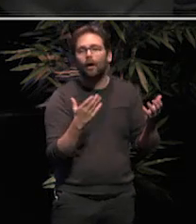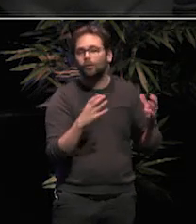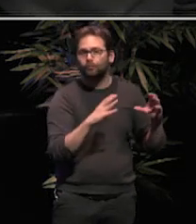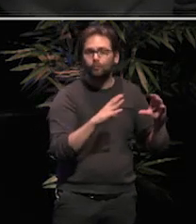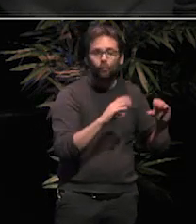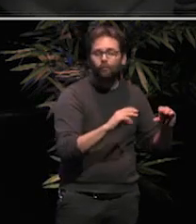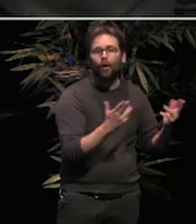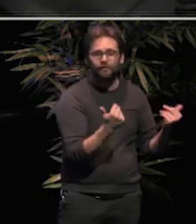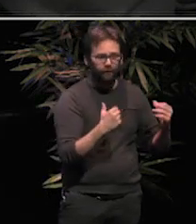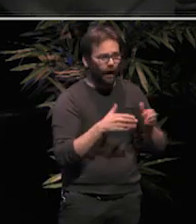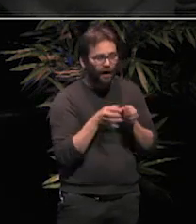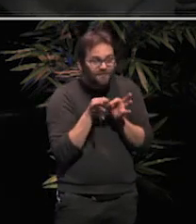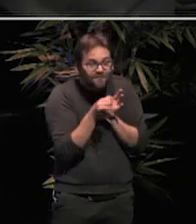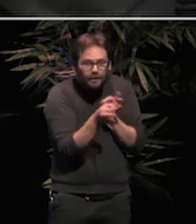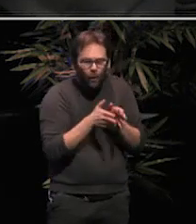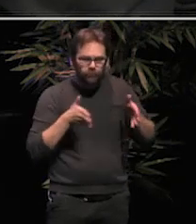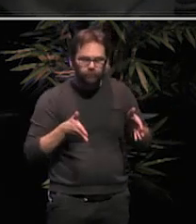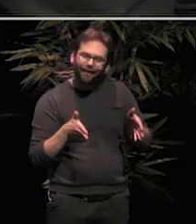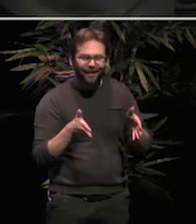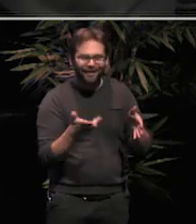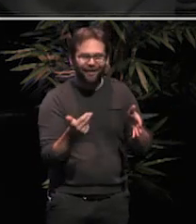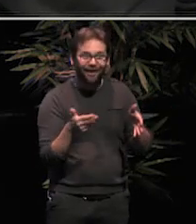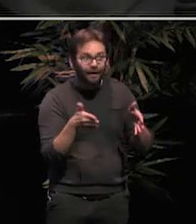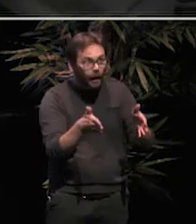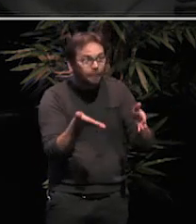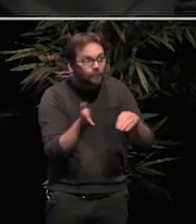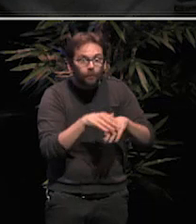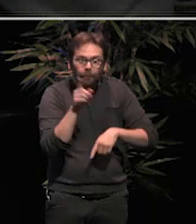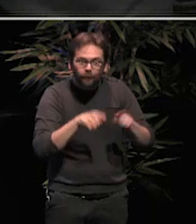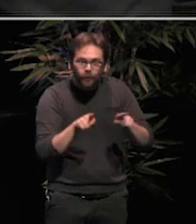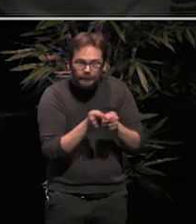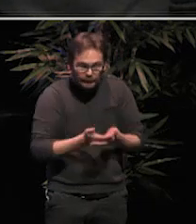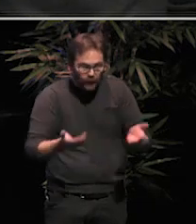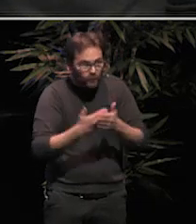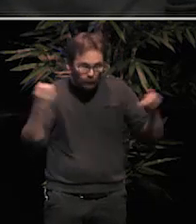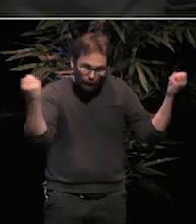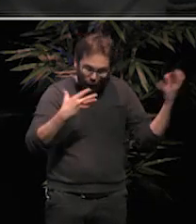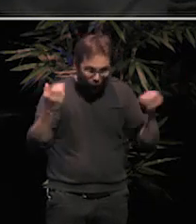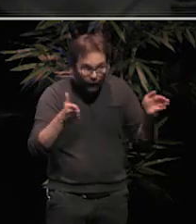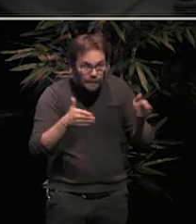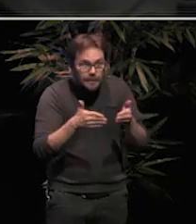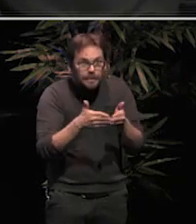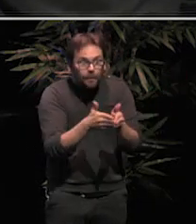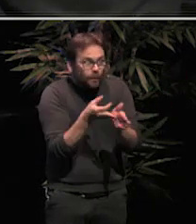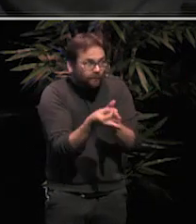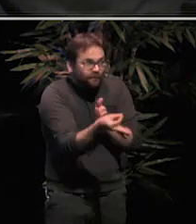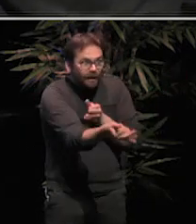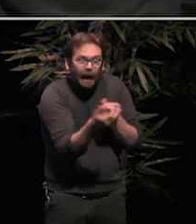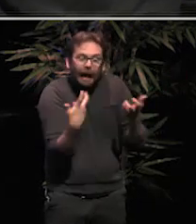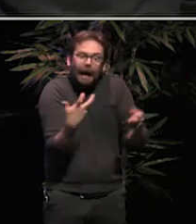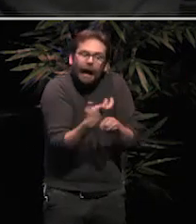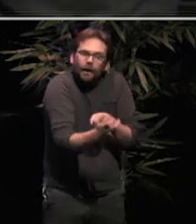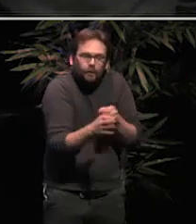une poutre ou quelque chose de plus large. Là, vraiment, ce que tu as illustré, c'est vraiment très fin. Et comment on fait pour réussir